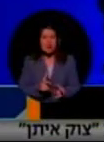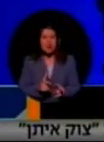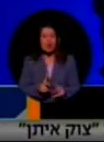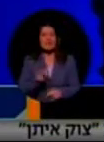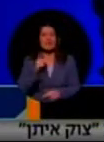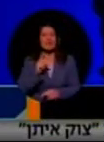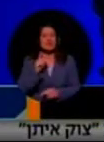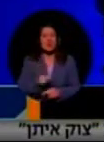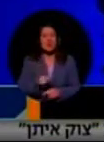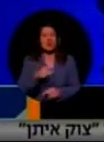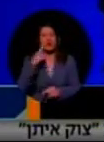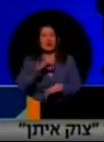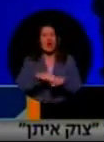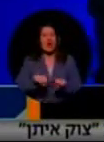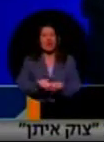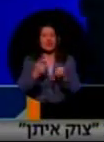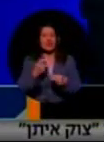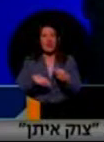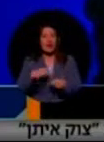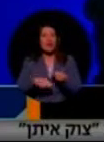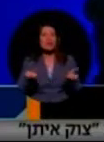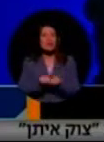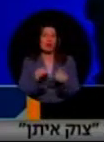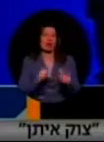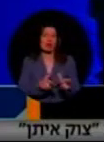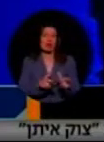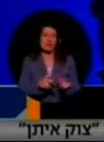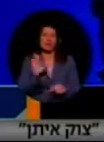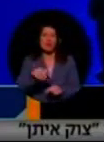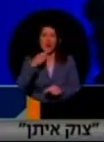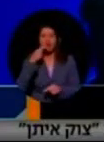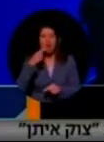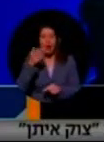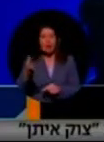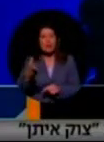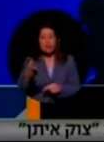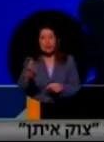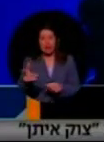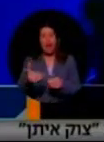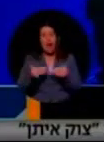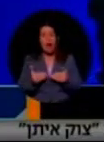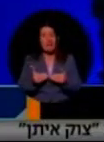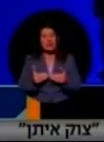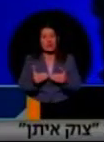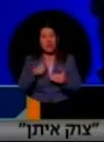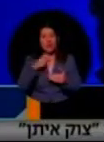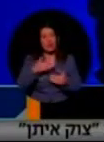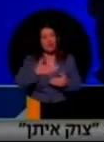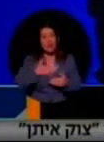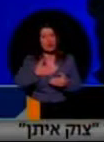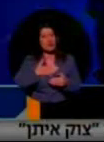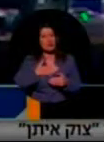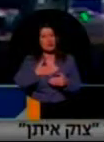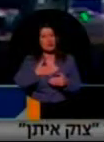דבר לנזקים הכלכליים כמו מלחמה. אומרים לעורף, אנחנו נשענים עליך, אתה העורף שאנחנו גאים בו. זאת אומרת, זה לא מחייב משפטית